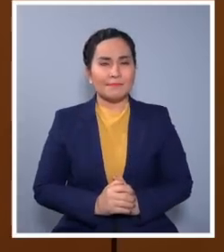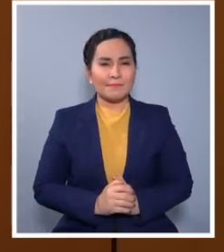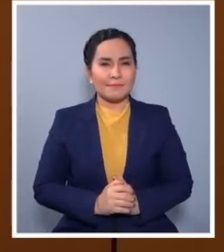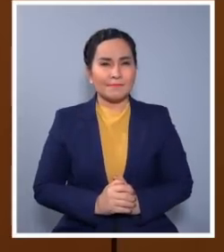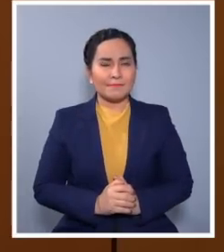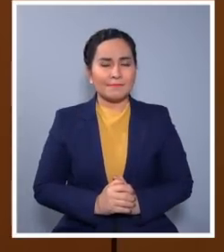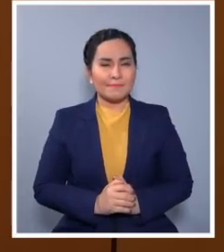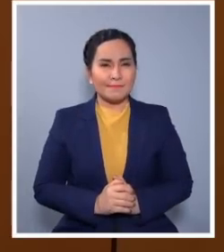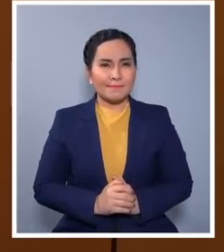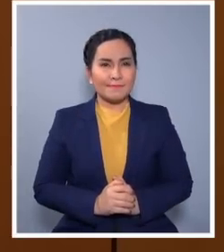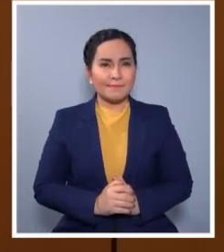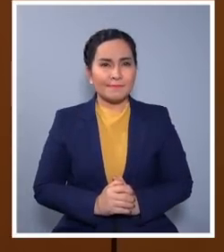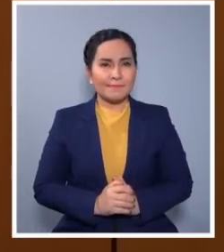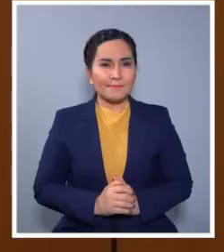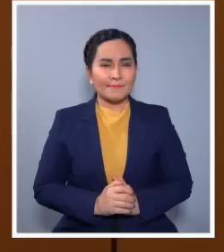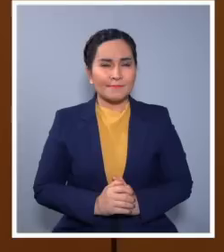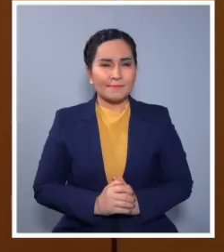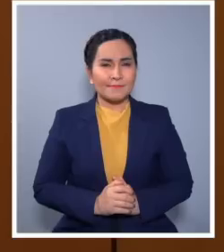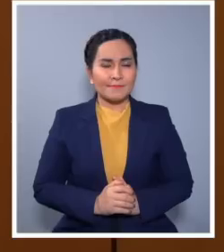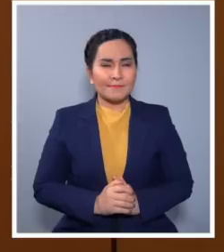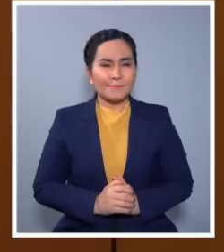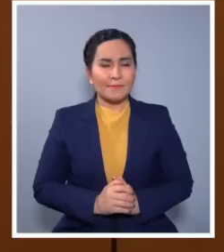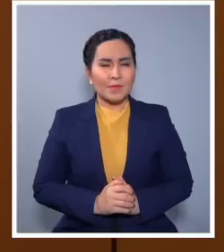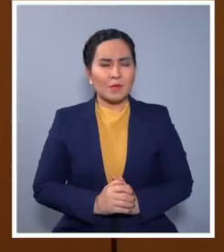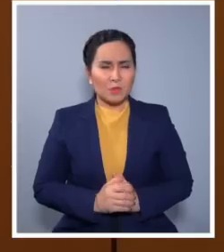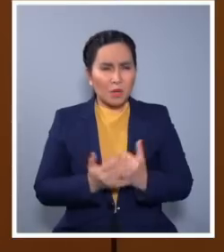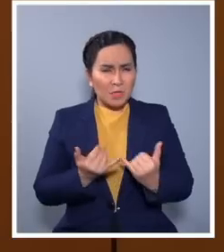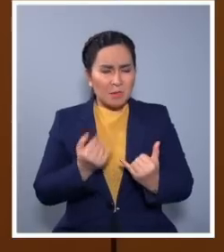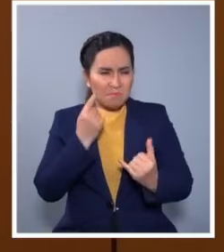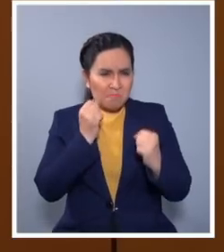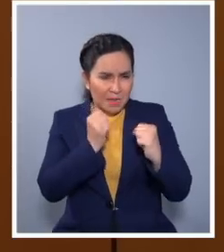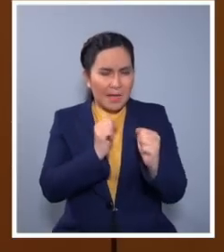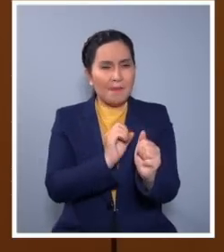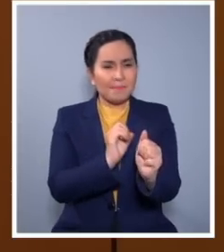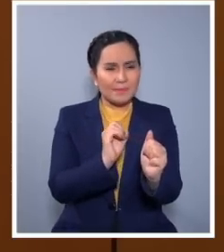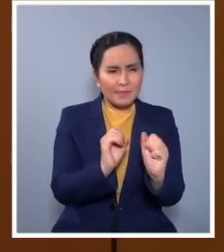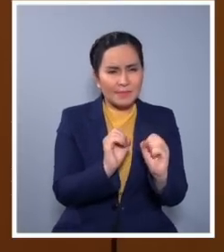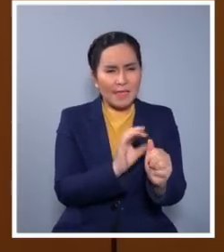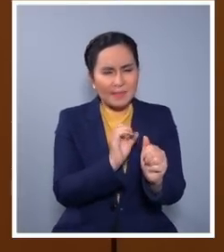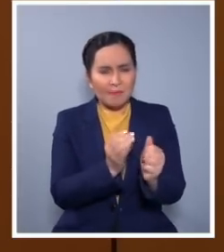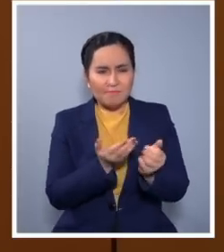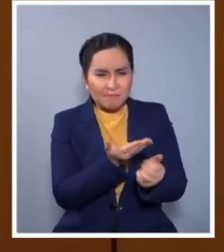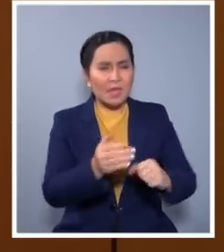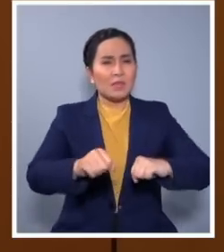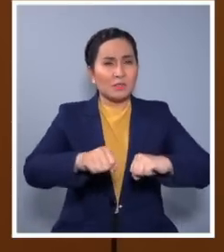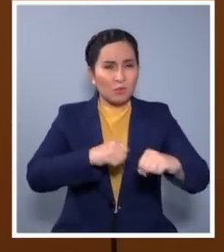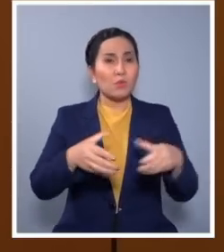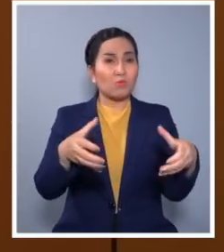ะแนะให้เยาวชนเหล่านี้เห็นว่าการ